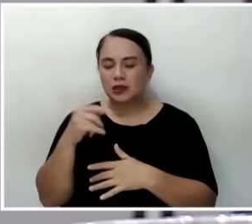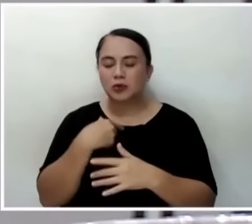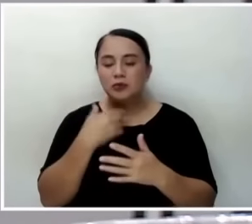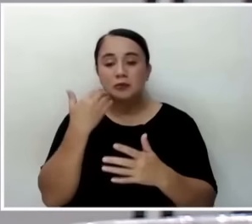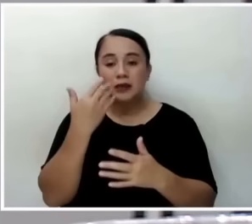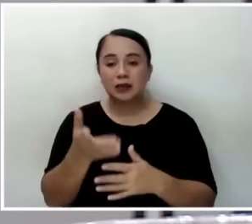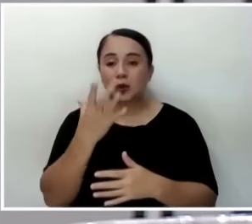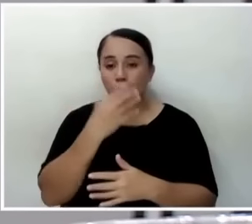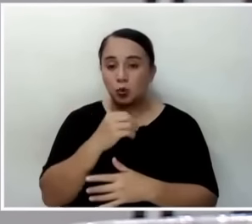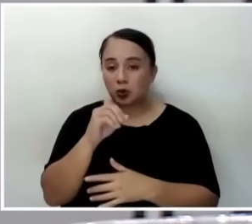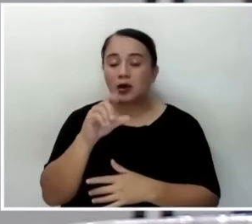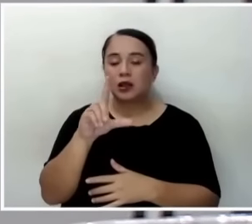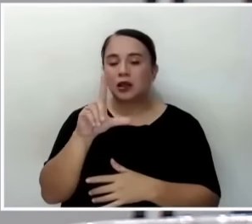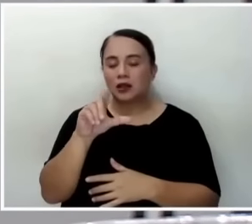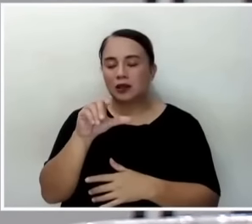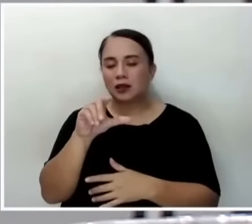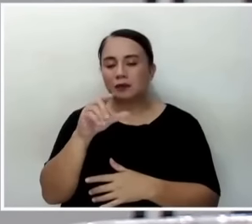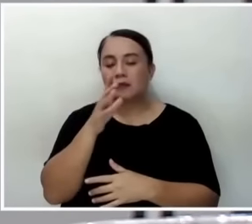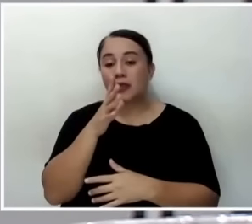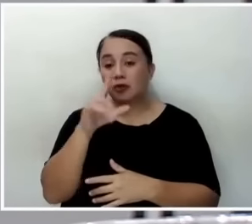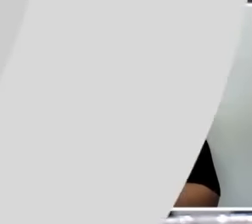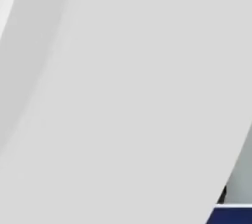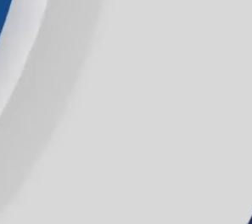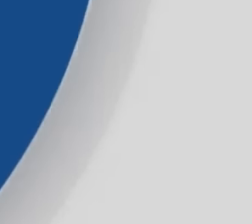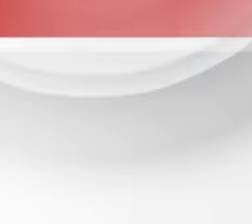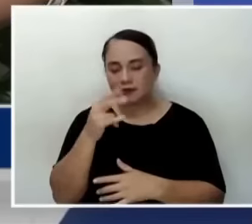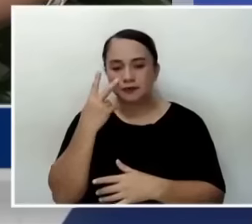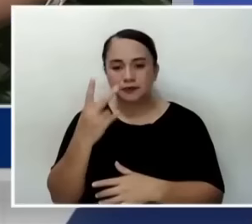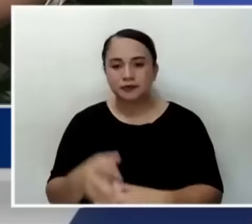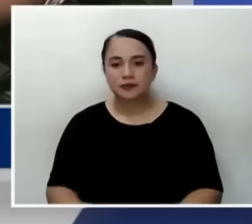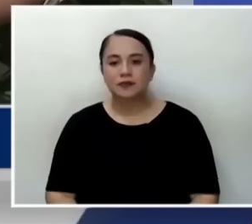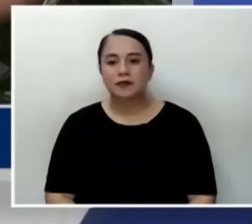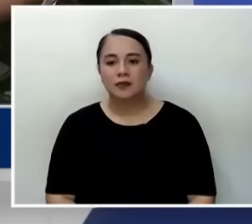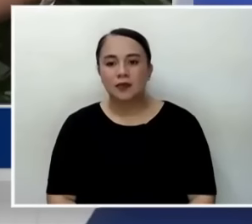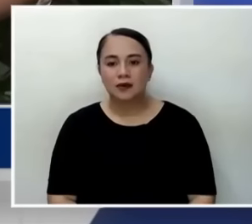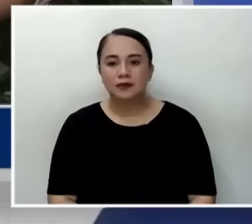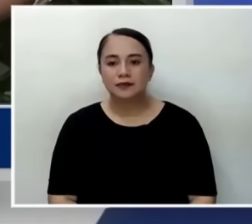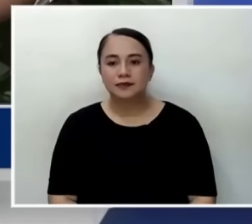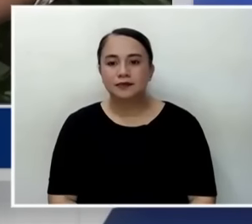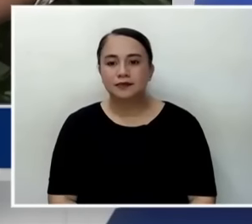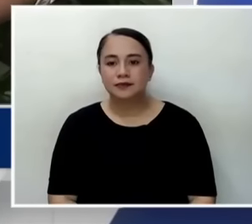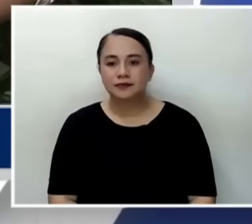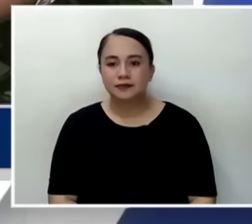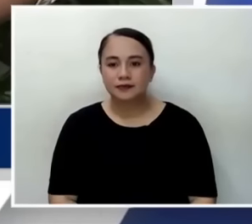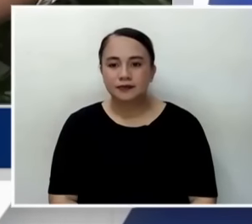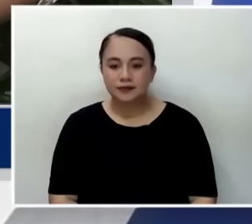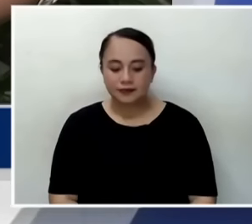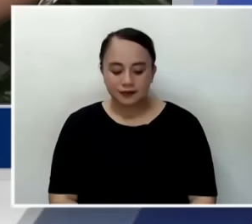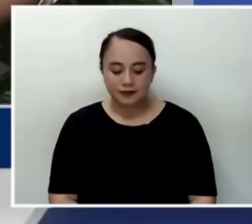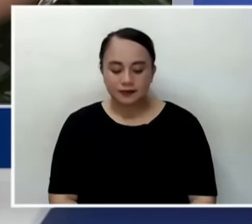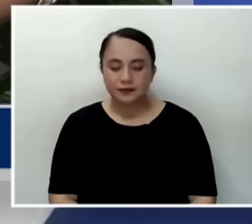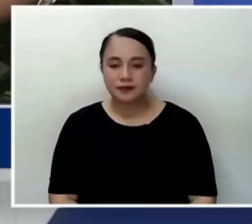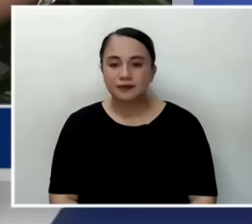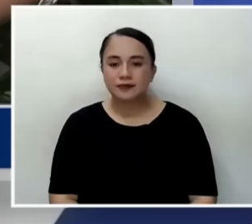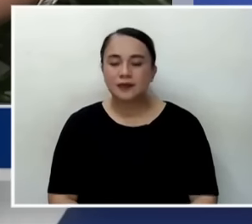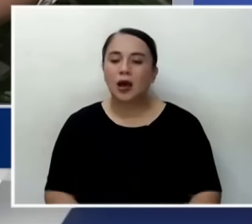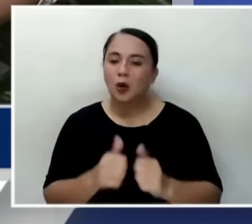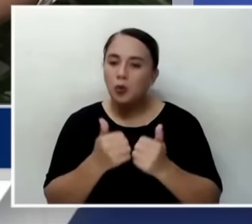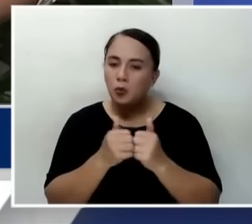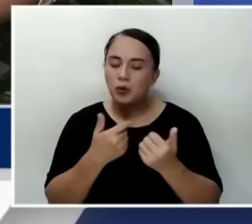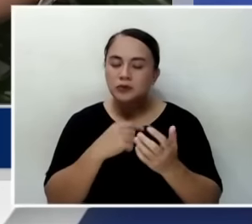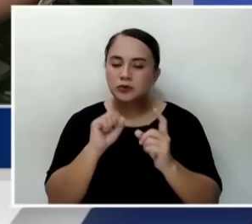icon na si Mother Lily Monteverde. At live mula sa Quezon City, nagpapatrol si Ganiel Krishnan. Ganiel, kamusta ang sitwasyon